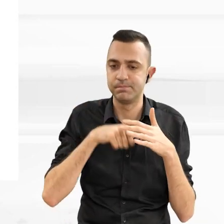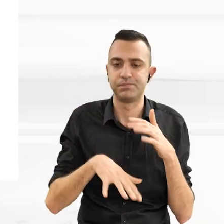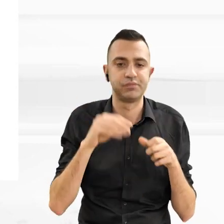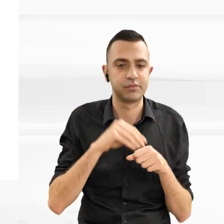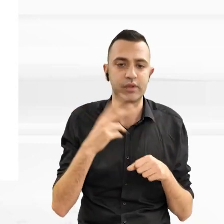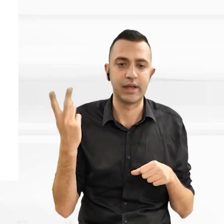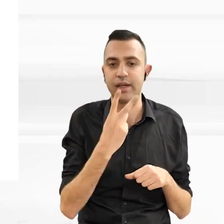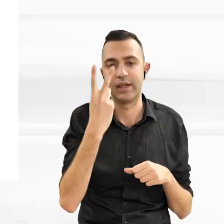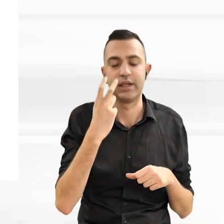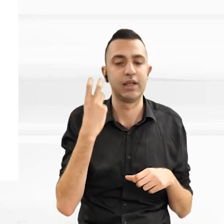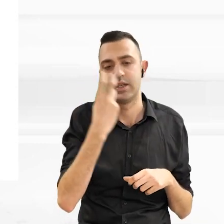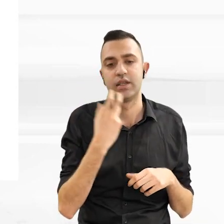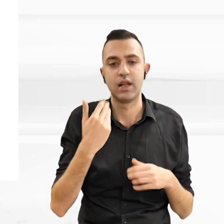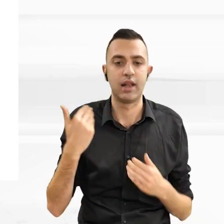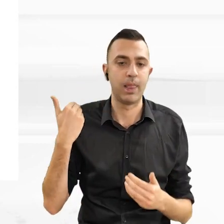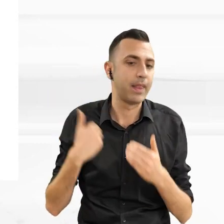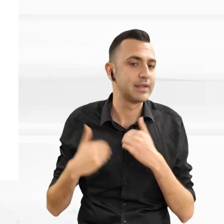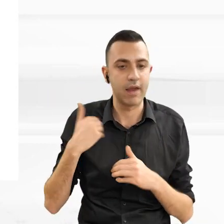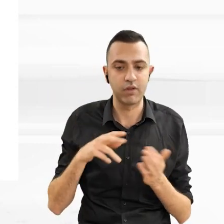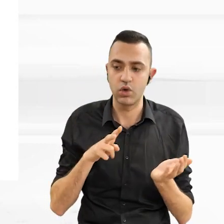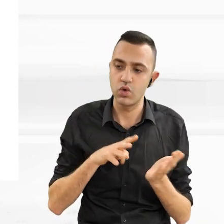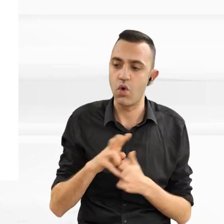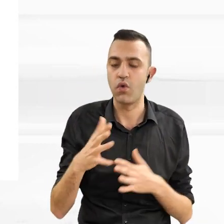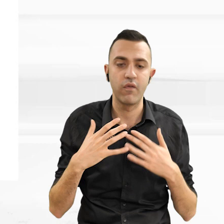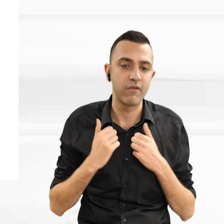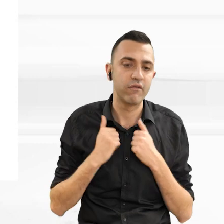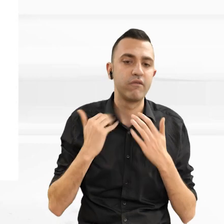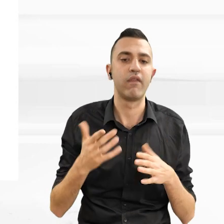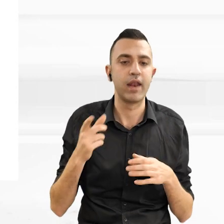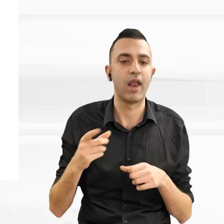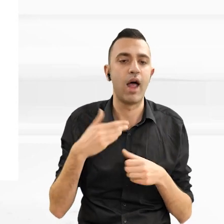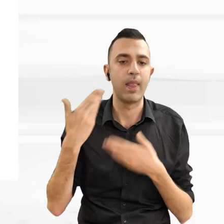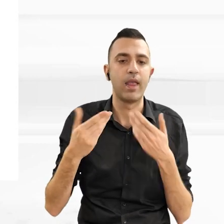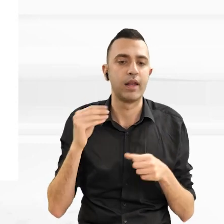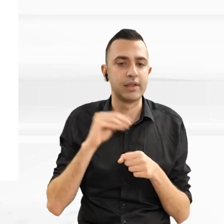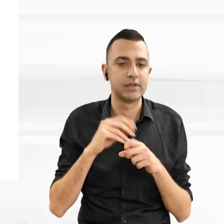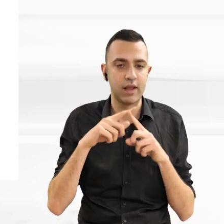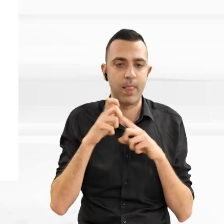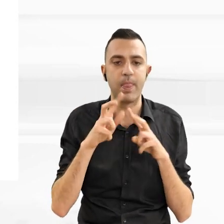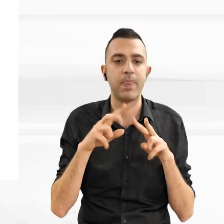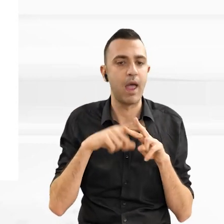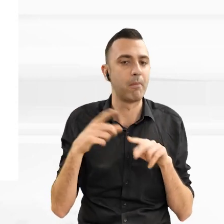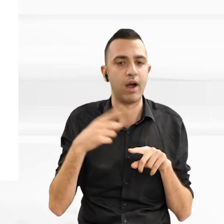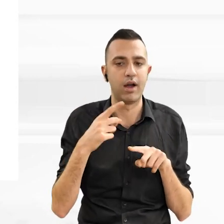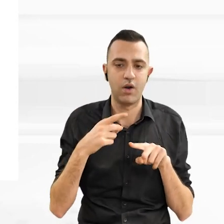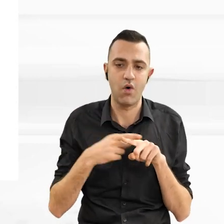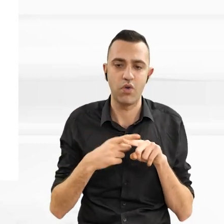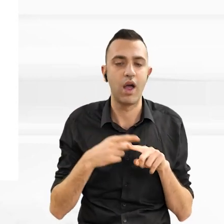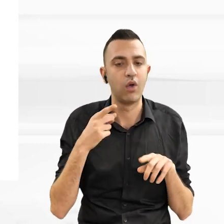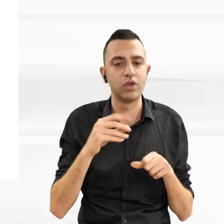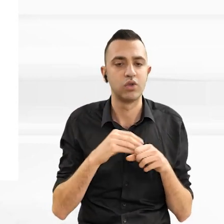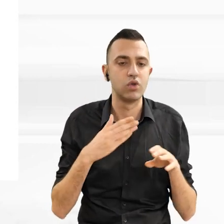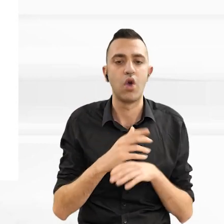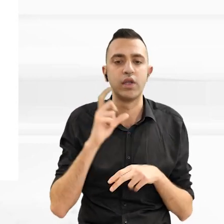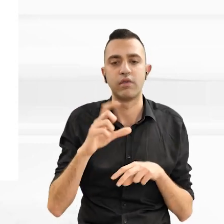Her kişide arkadaşlar sevgilinin yoluna canım feda edilmesi anlatıldığı için tema ortaktır diyebiliriz Dolayısıyla